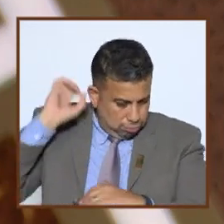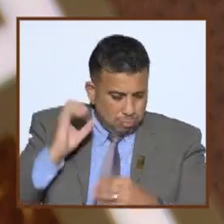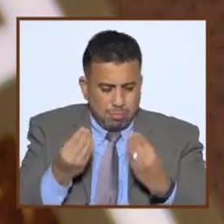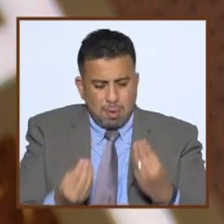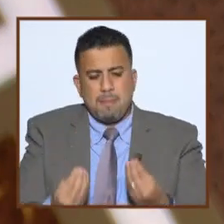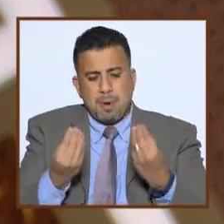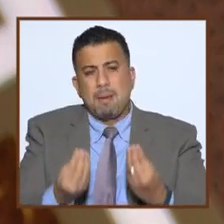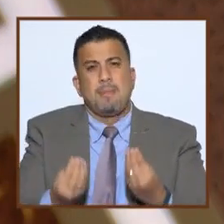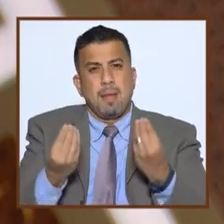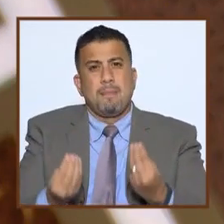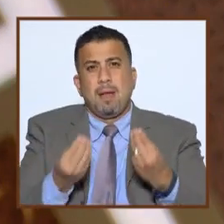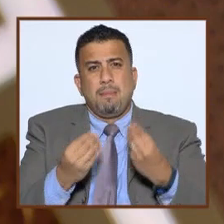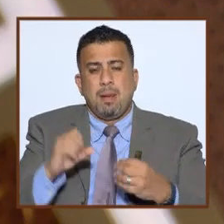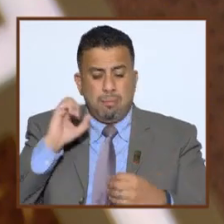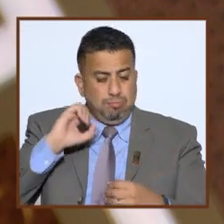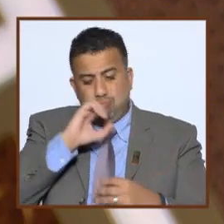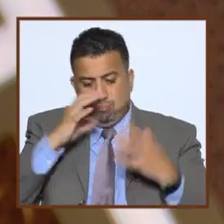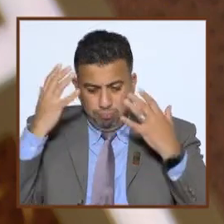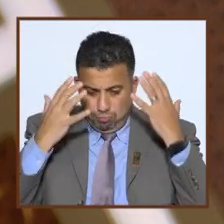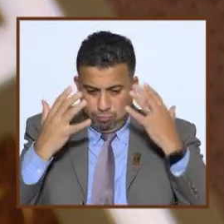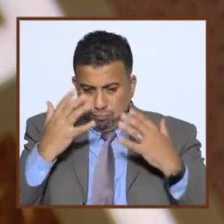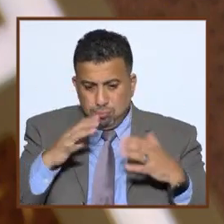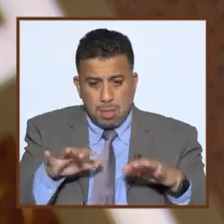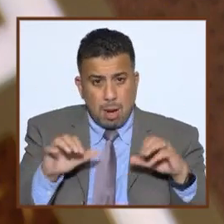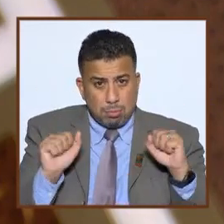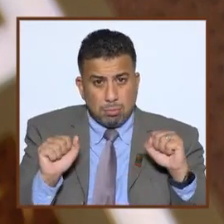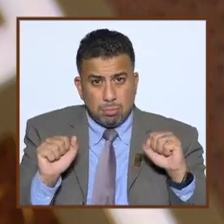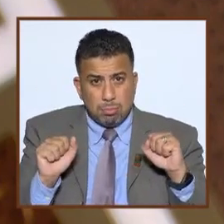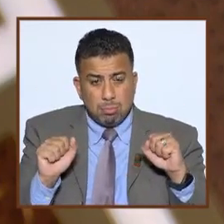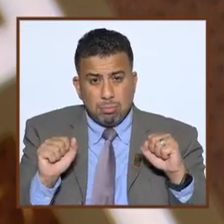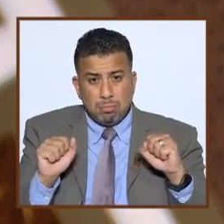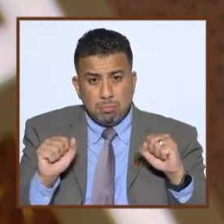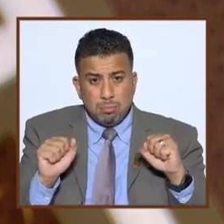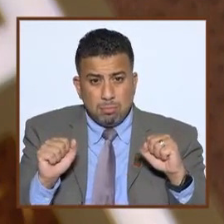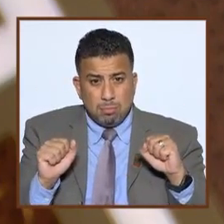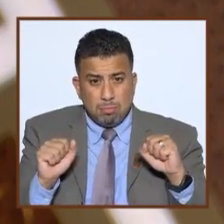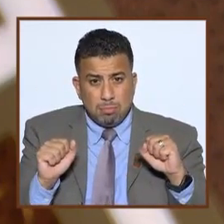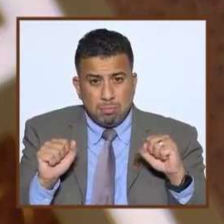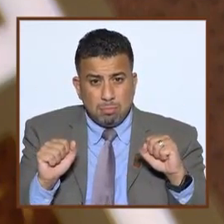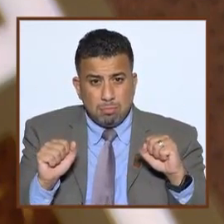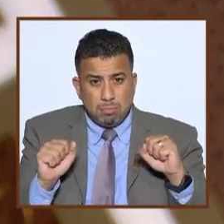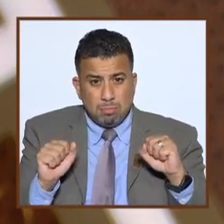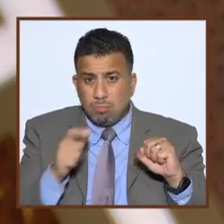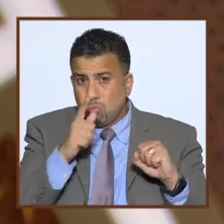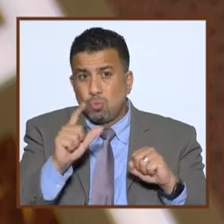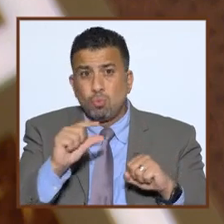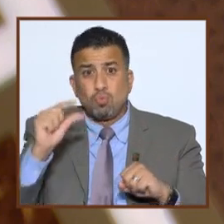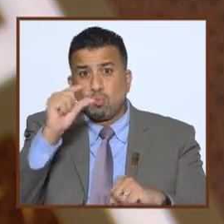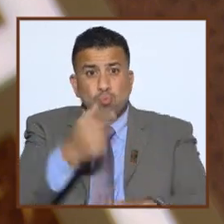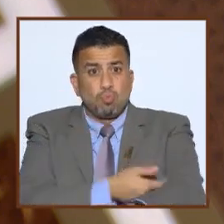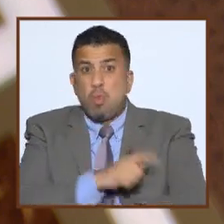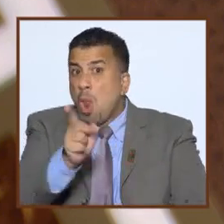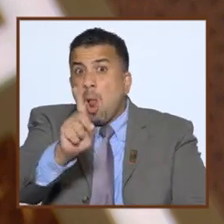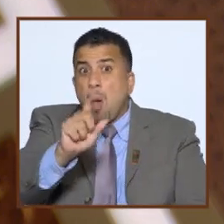هذه اذا انتهت اا يعني قصدي اذا ما ما استمع قال منعها الطبيب عفوا